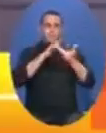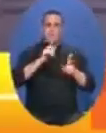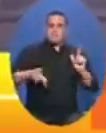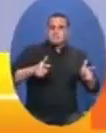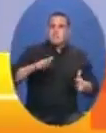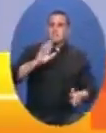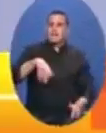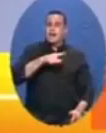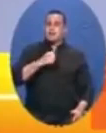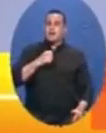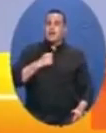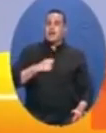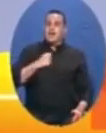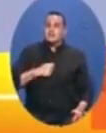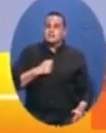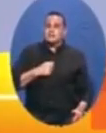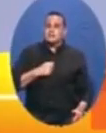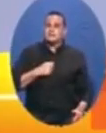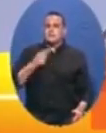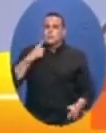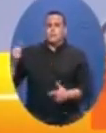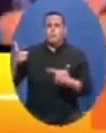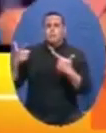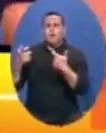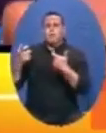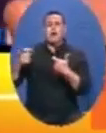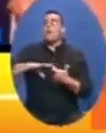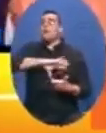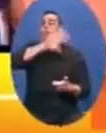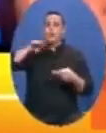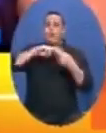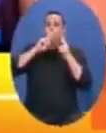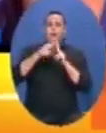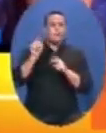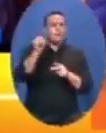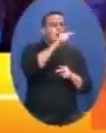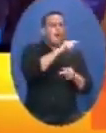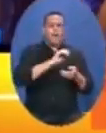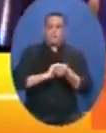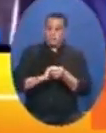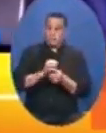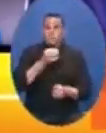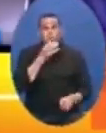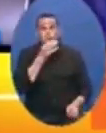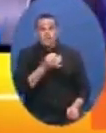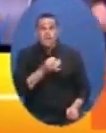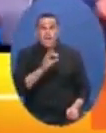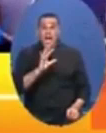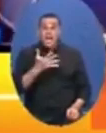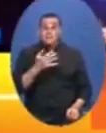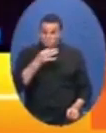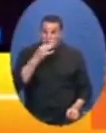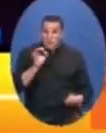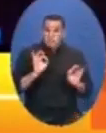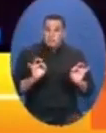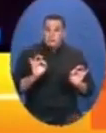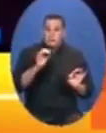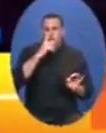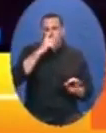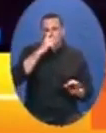שהם חברות בנפטה עם אחדים ארצות הברית, למעשה הוא מנהל מלחמה כזאת נגד כל עולם החברים שלו. השאלה באמת, האם העולם, שוב, השאלה